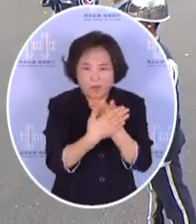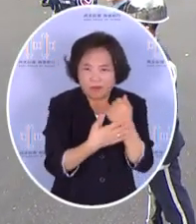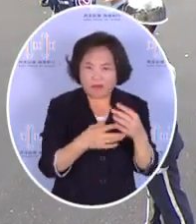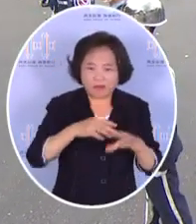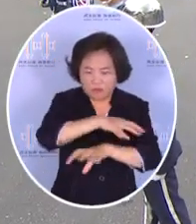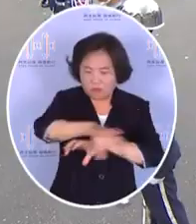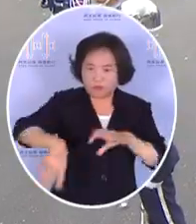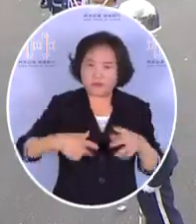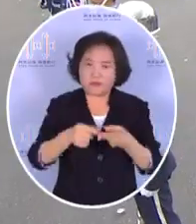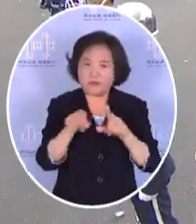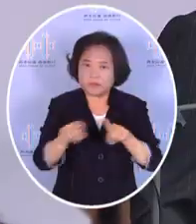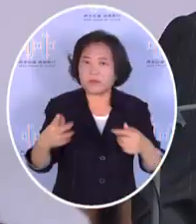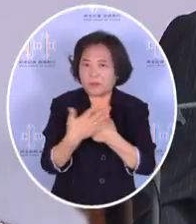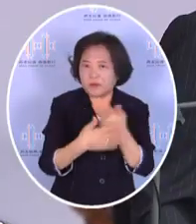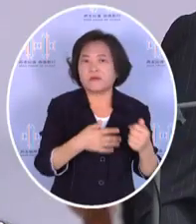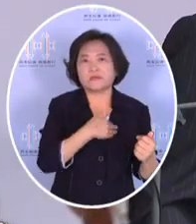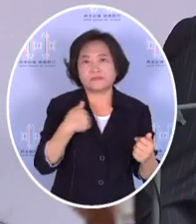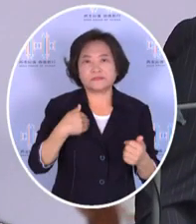的和平。